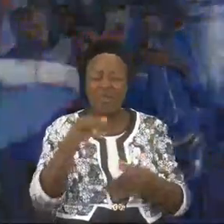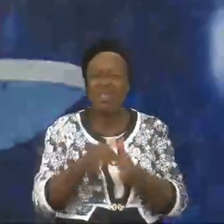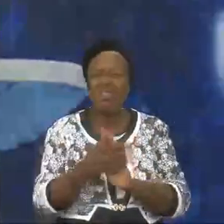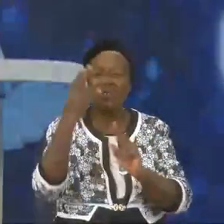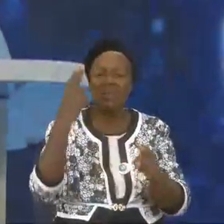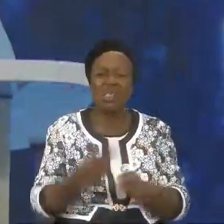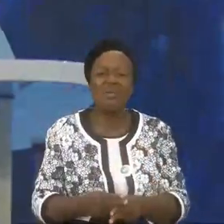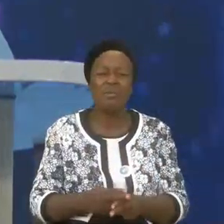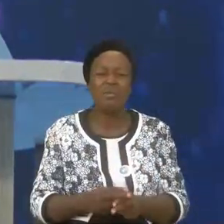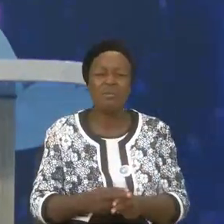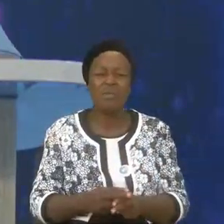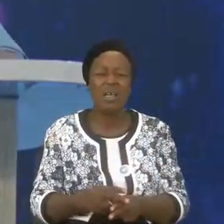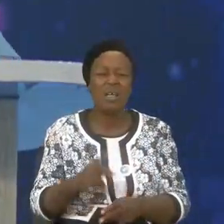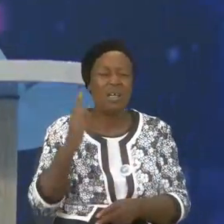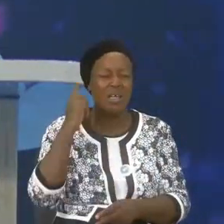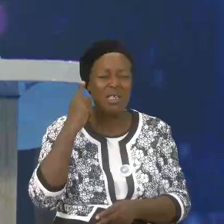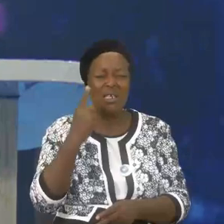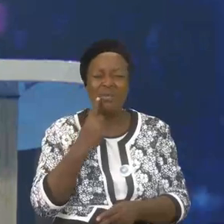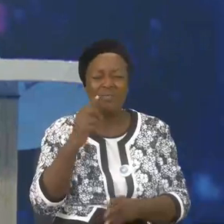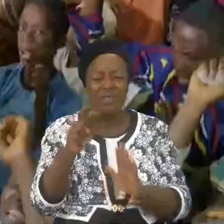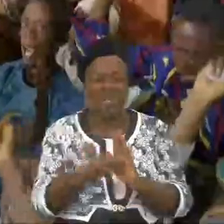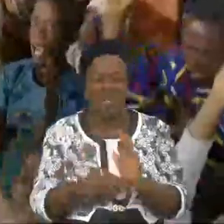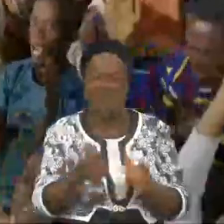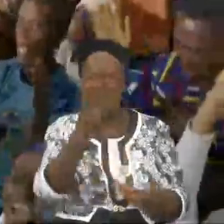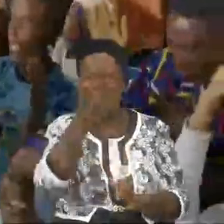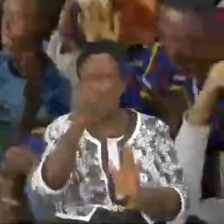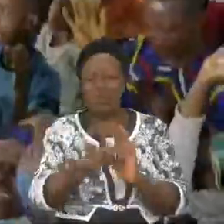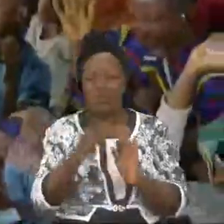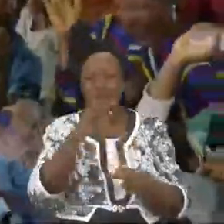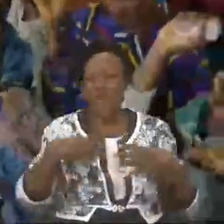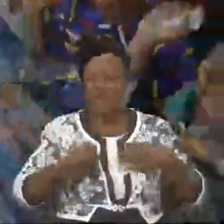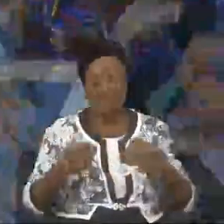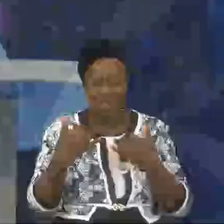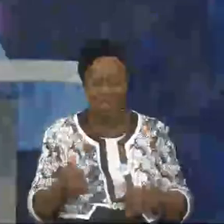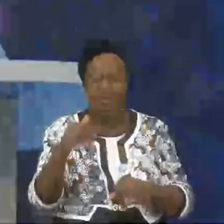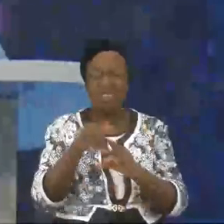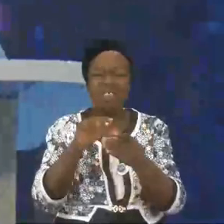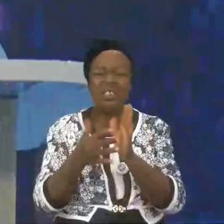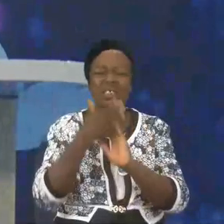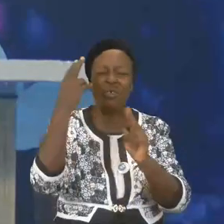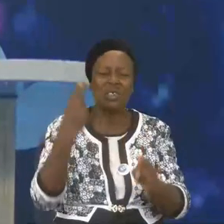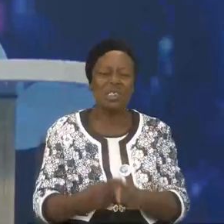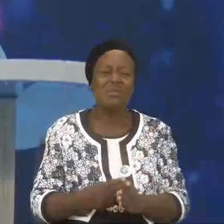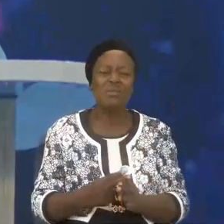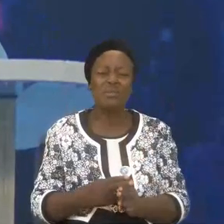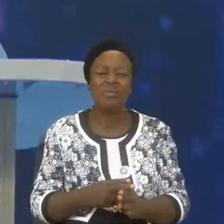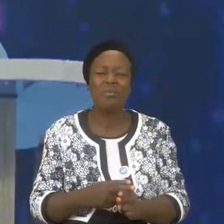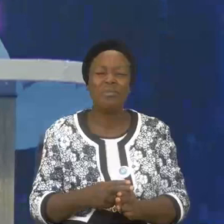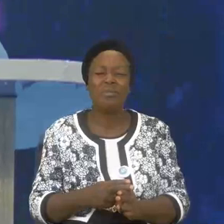de Jésus. Surdité, mutisme, vous êtes guéri maintenant au nom de